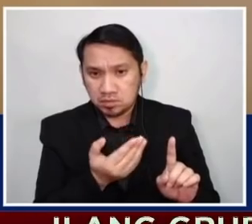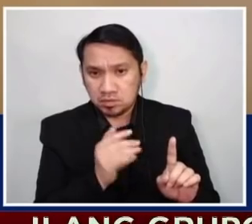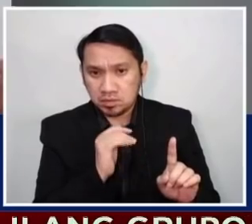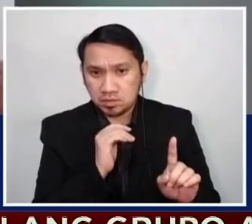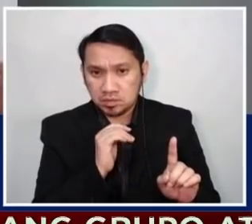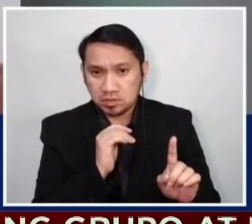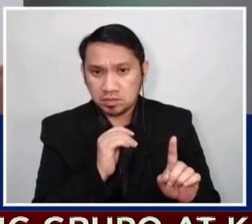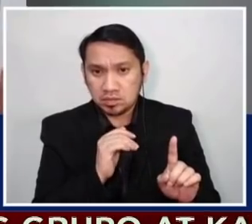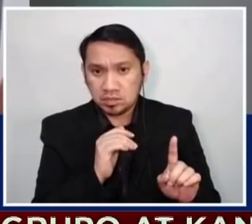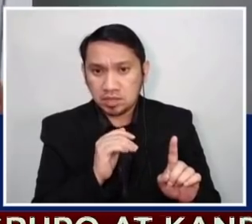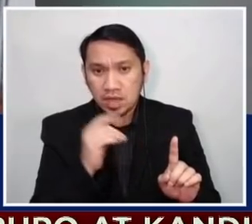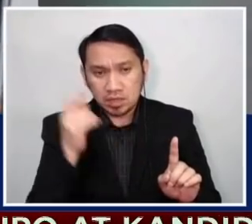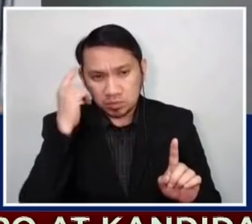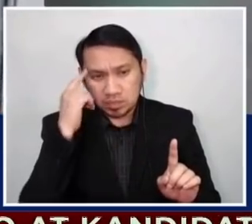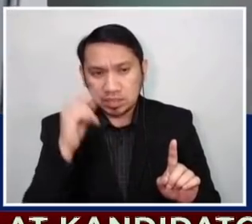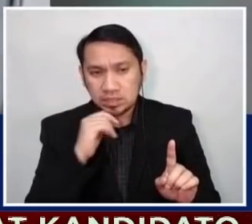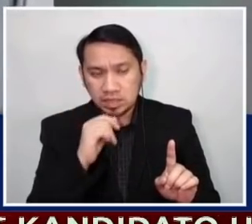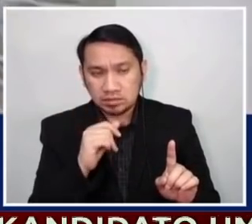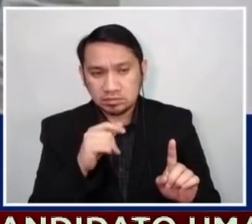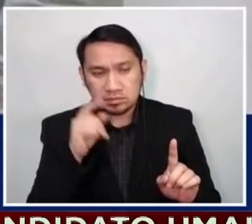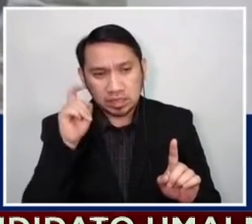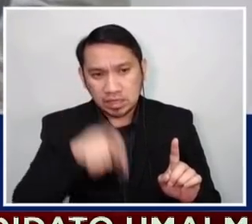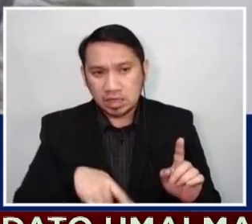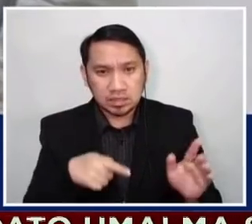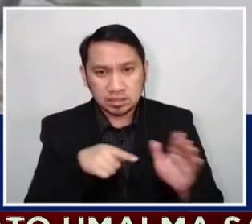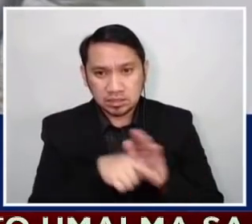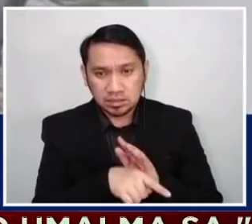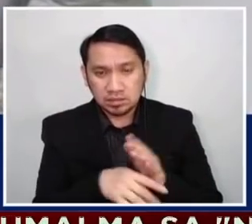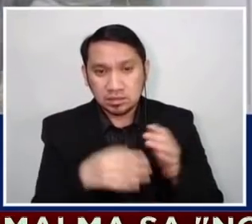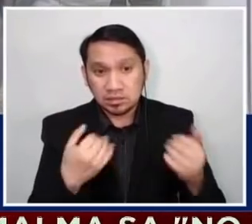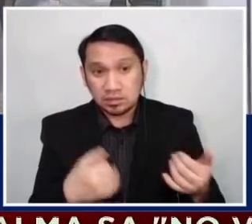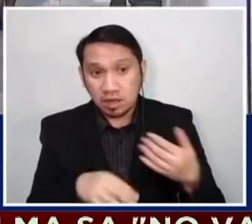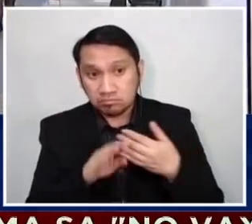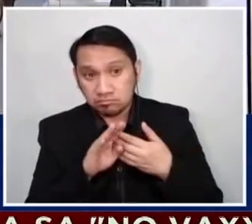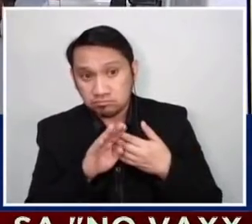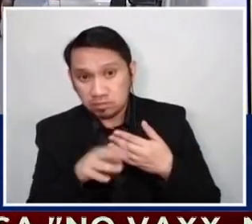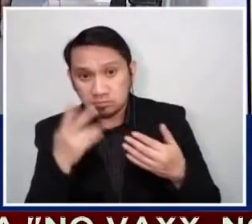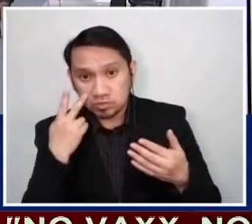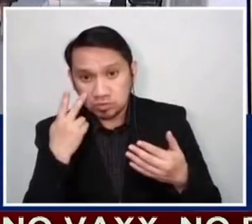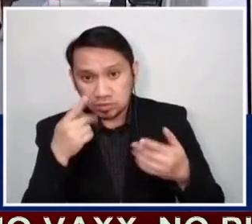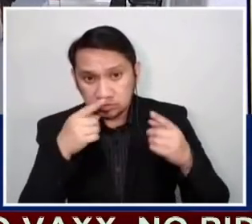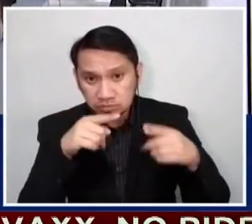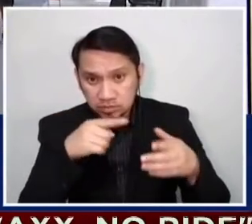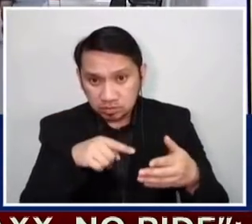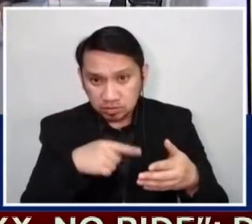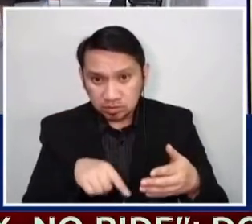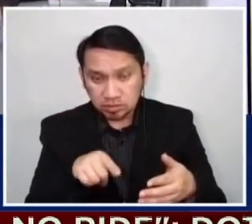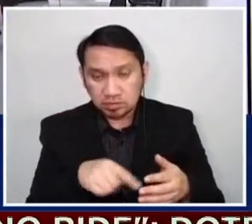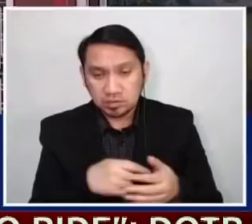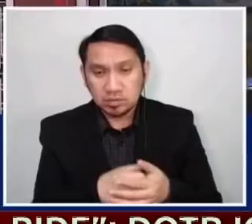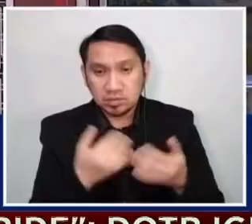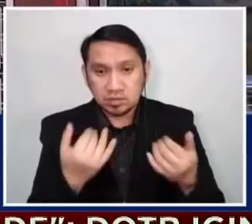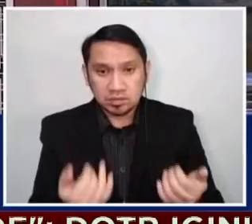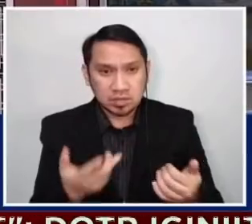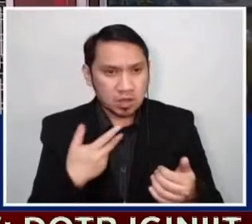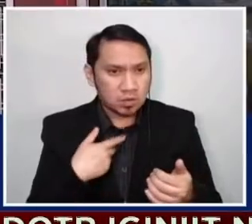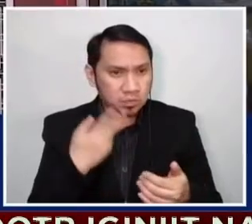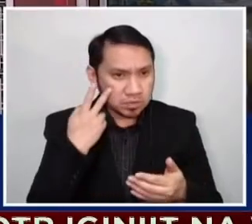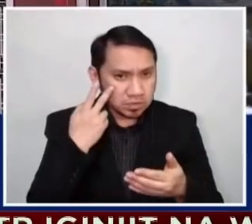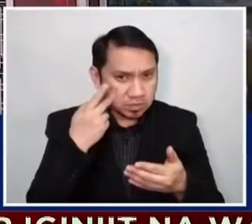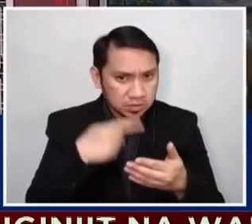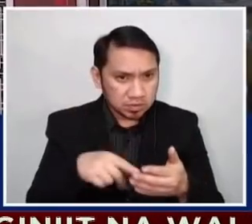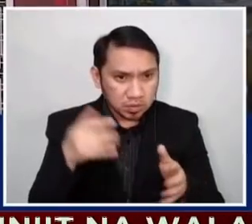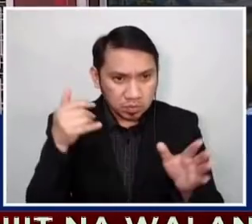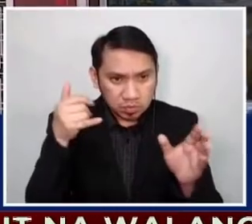take one's life. Binalikan na ng NBI ang crime scene at kinakausap na rin ang mga katrabaho ng biktima. Pinag-aaralan